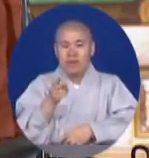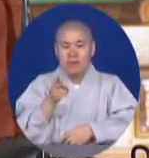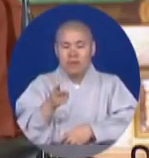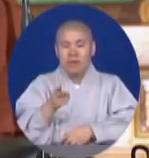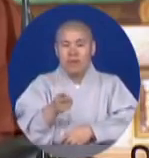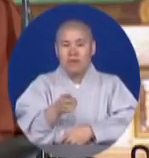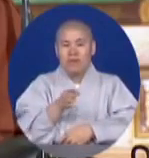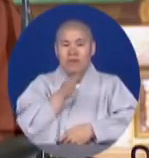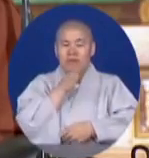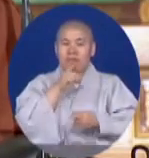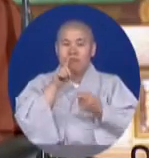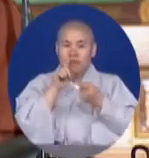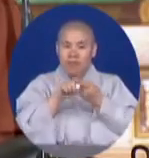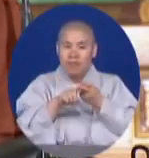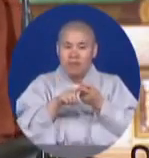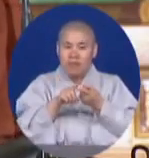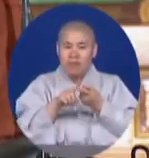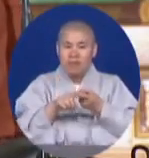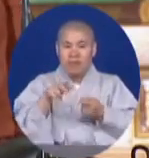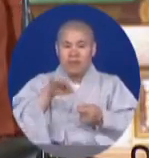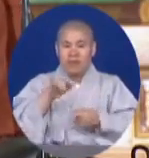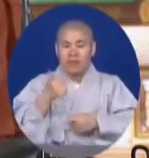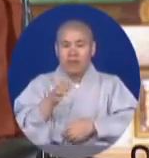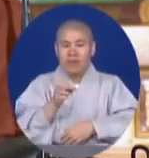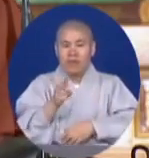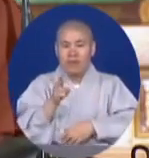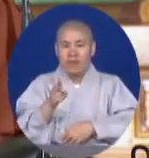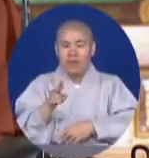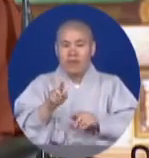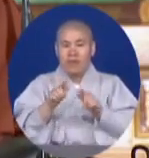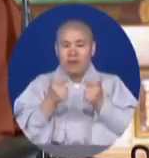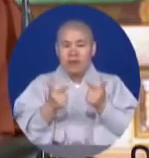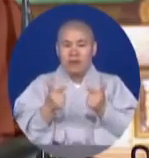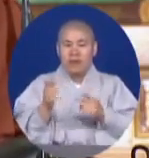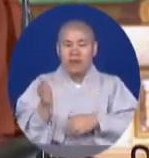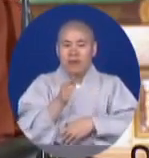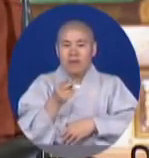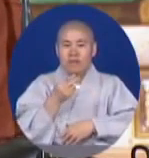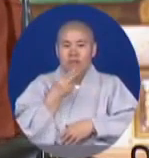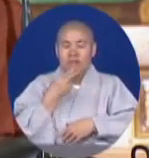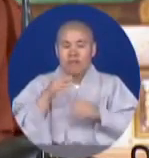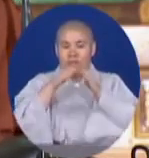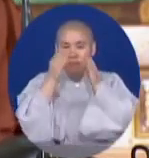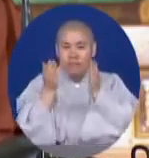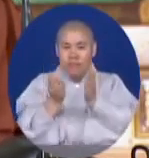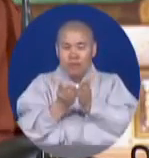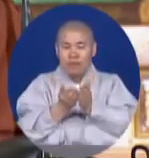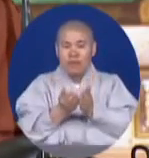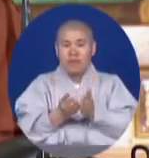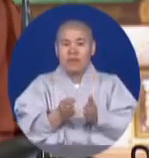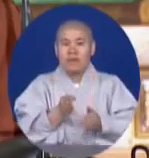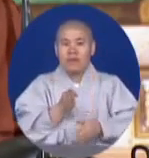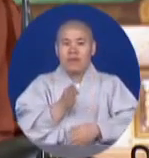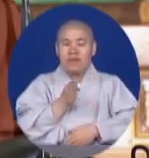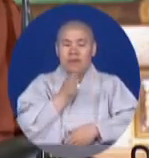참 그대로. 진여 아닌 건 하나도 없습니다. 모든 것이 진여입니다.